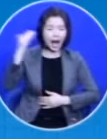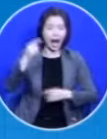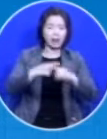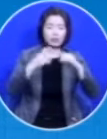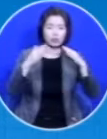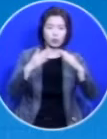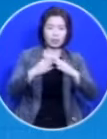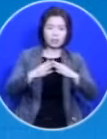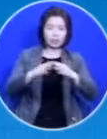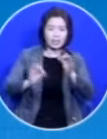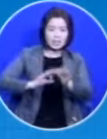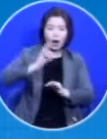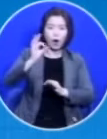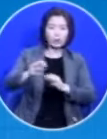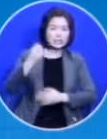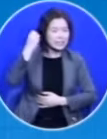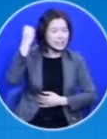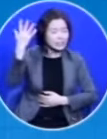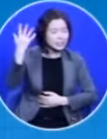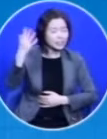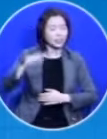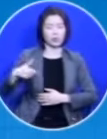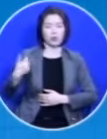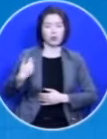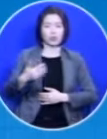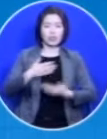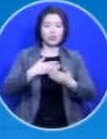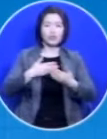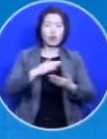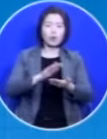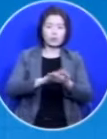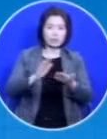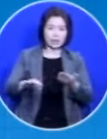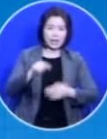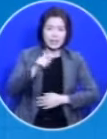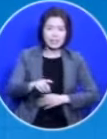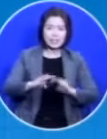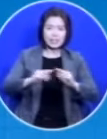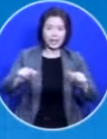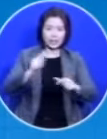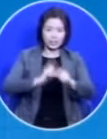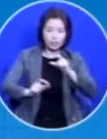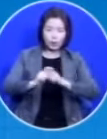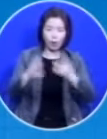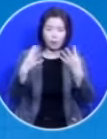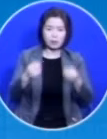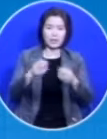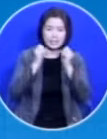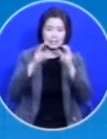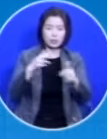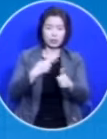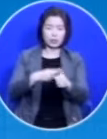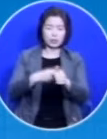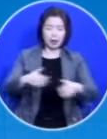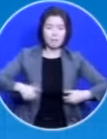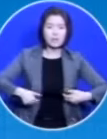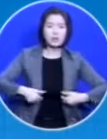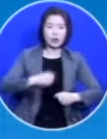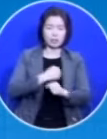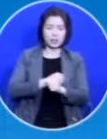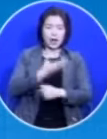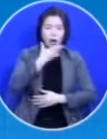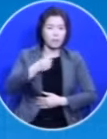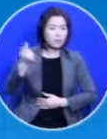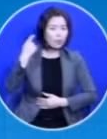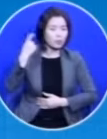잊혀질지도 모른다는 두려움입니다이 땅은 더 많은 선교사를 필요로 합니다 들어가야 할